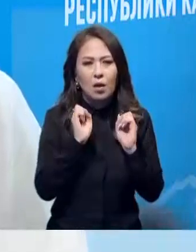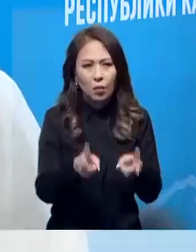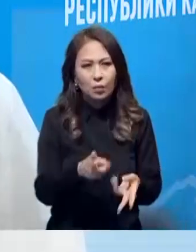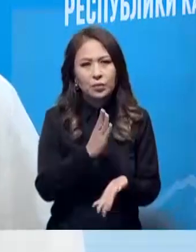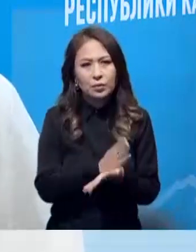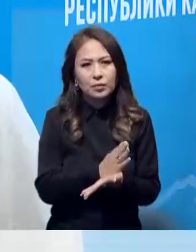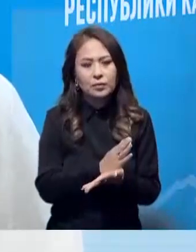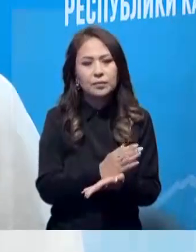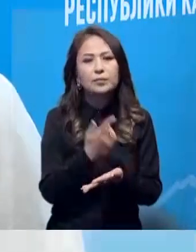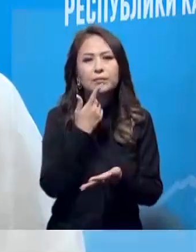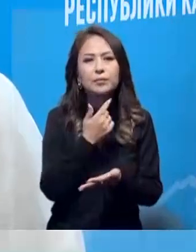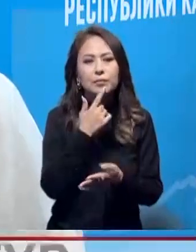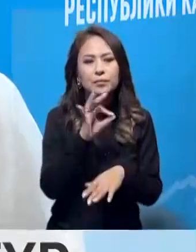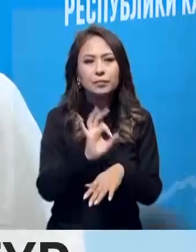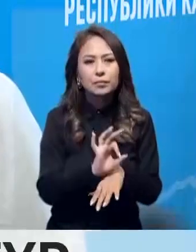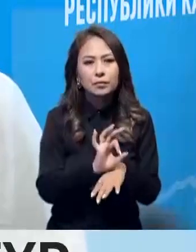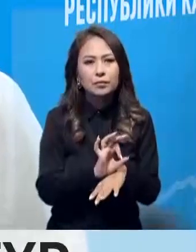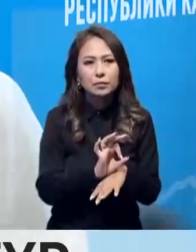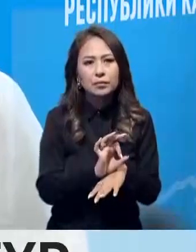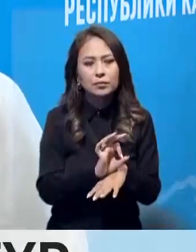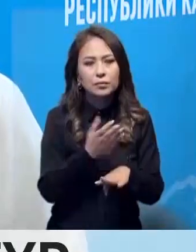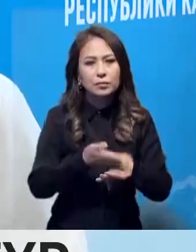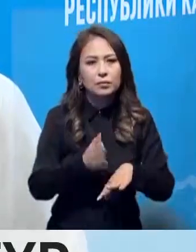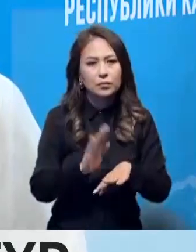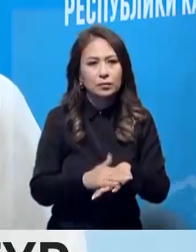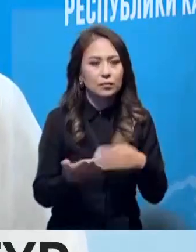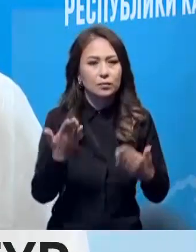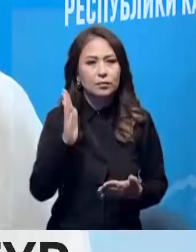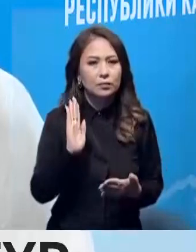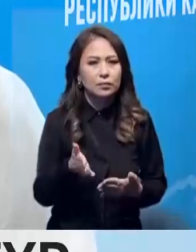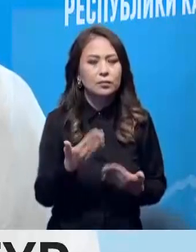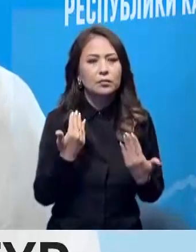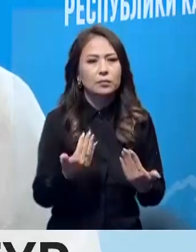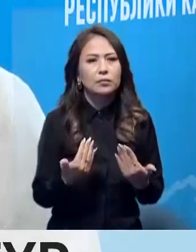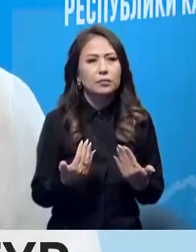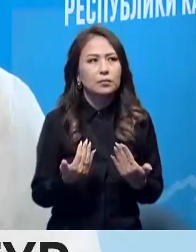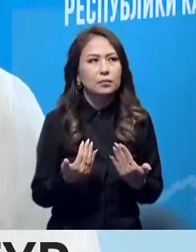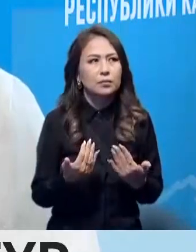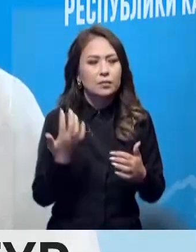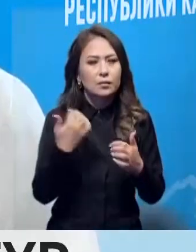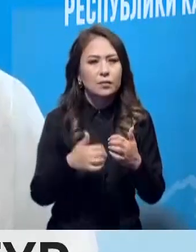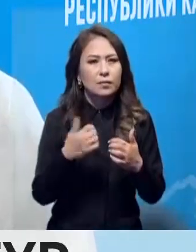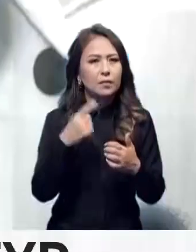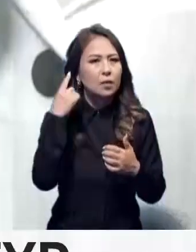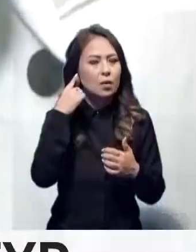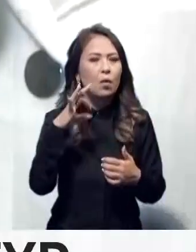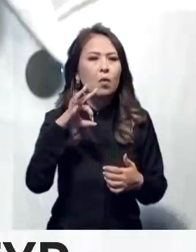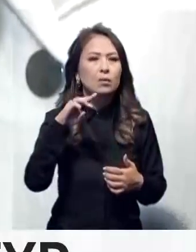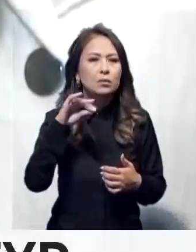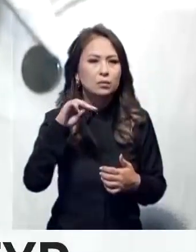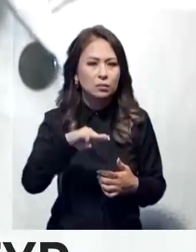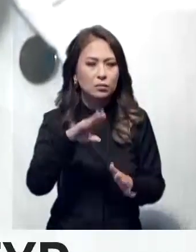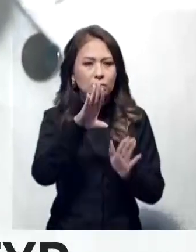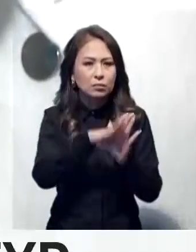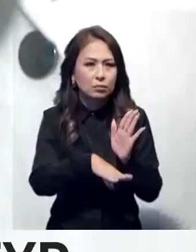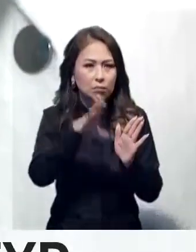керек. Қызылшамен ауырғаннан кейін ауыр түрде өтсе, оның асқынуларының бірі орта құлақ атиттейміз,